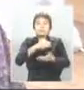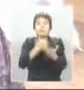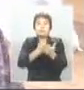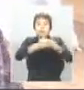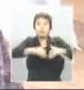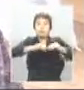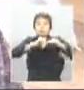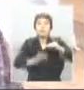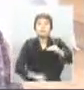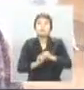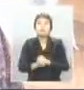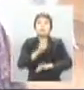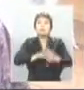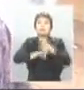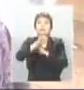วา 100 และ 75